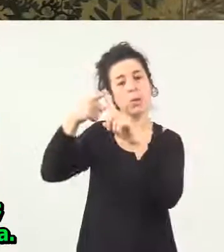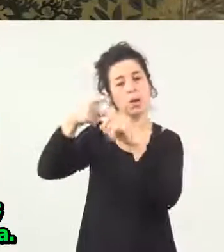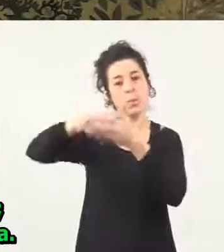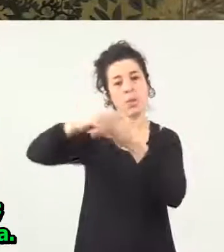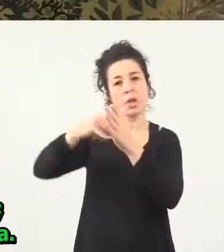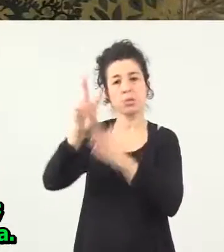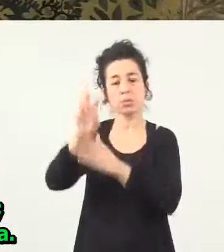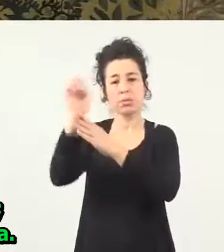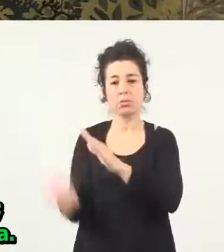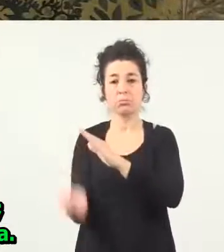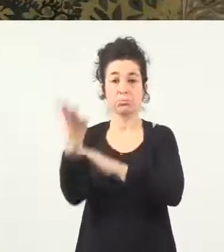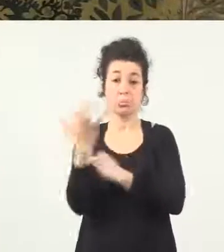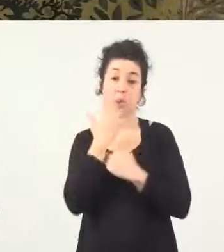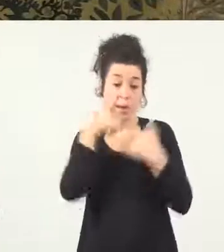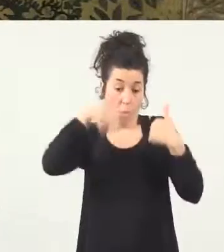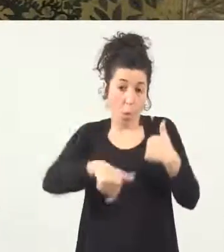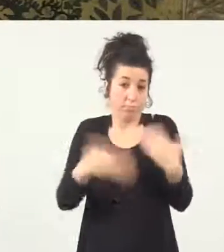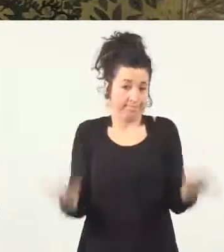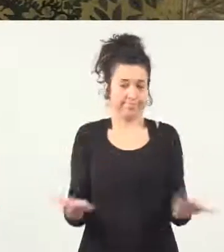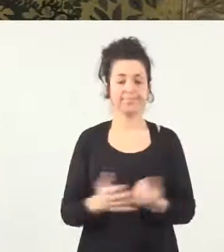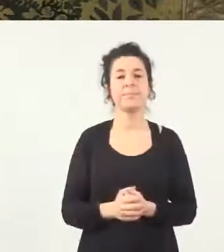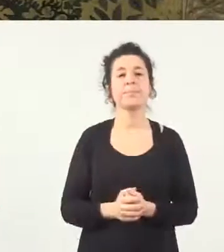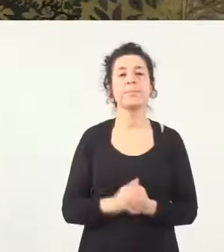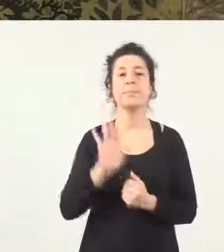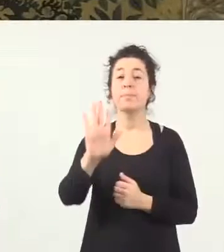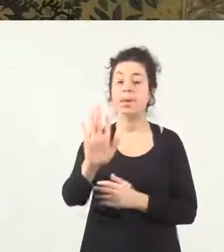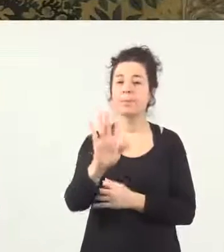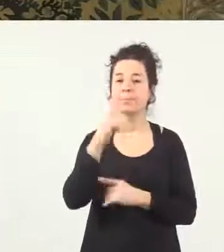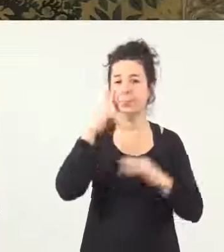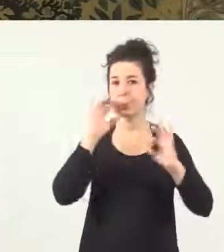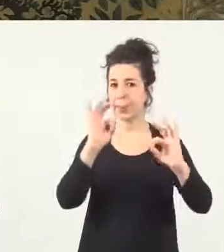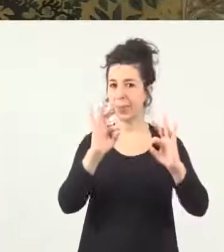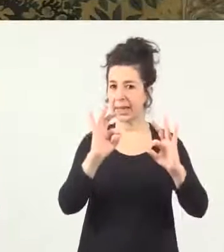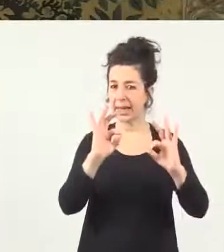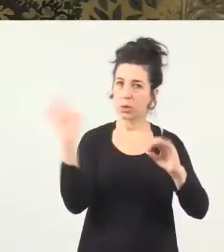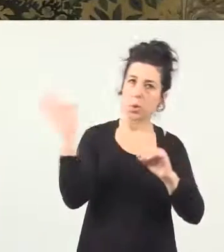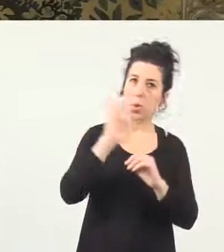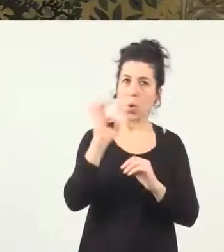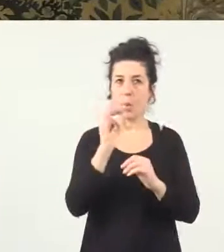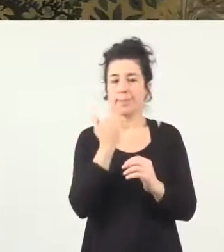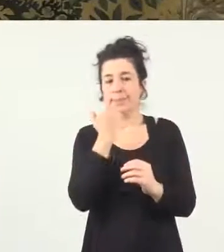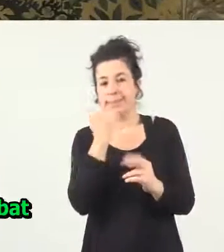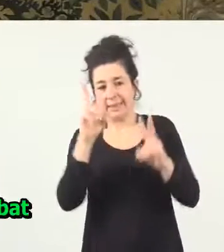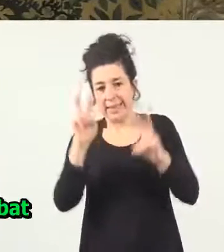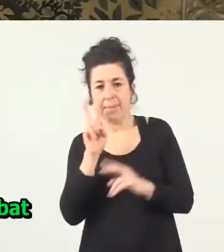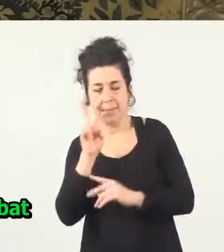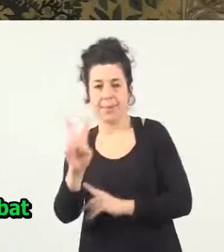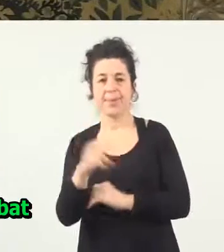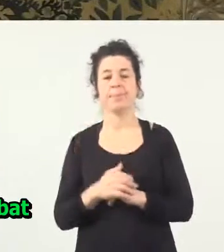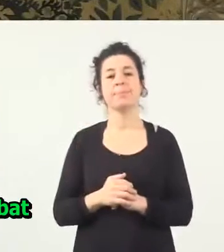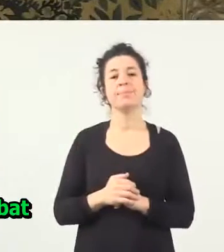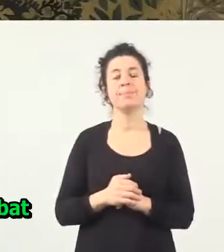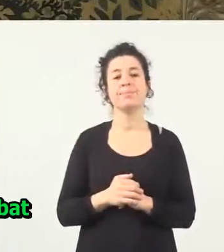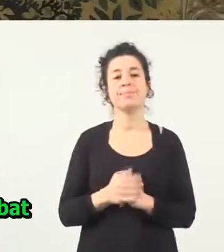Bueno, pues hau berau hemen egiten ari garena. Hor nik arrisku batzuk ikusten ditut, arrisku batzuk edo gai batzuk, ezta? Claro, usten